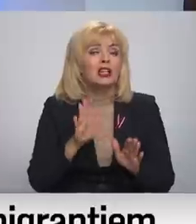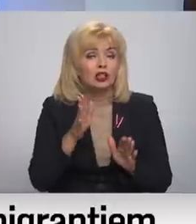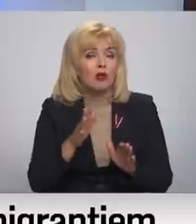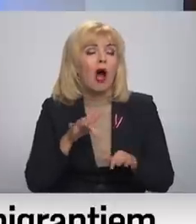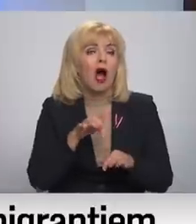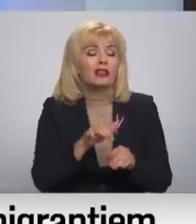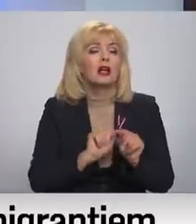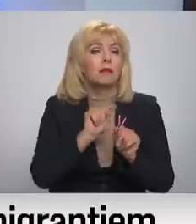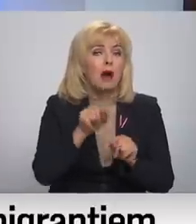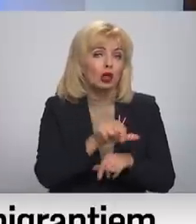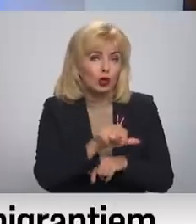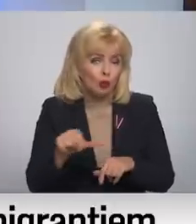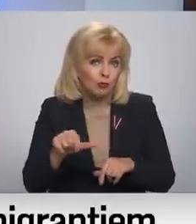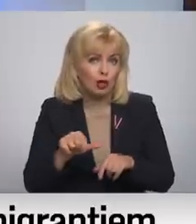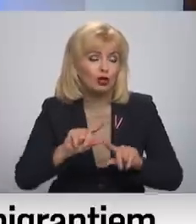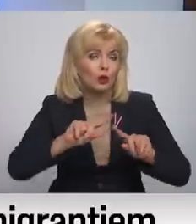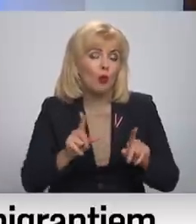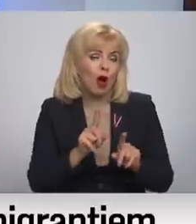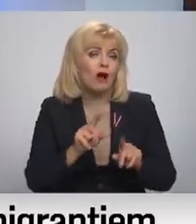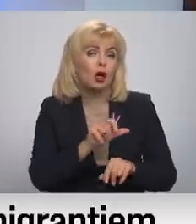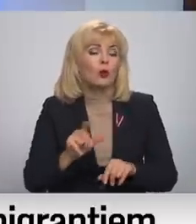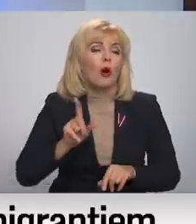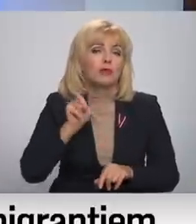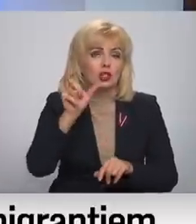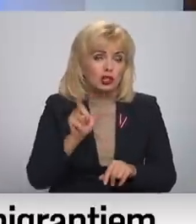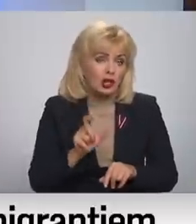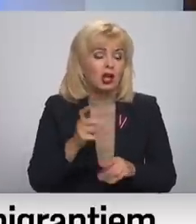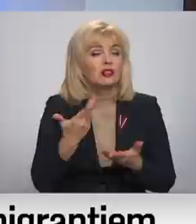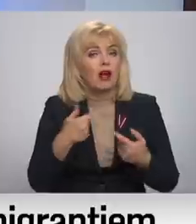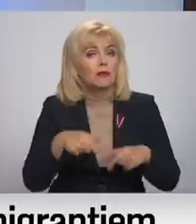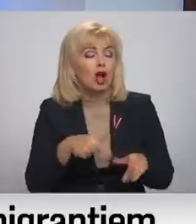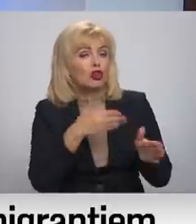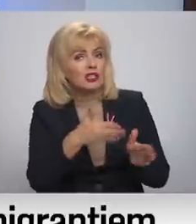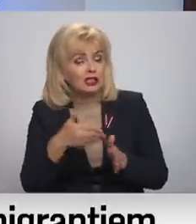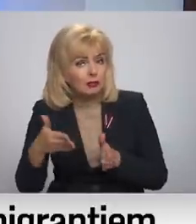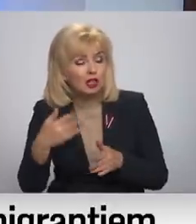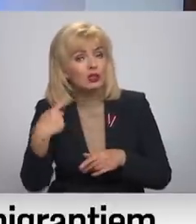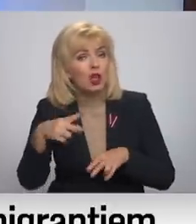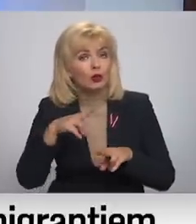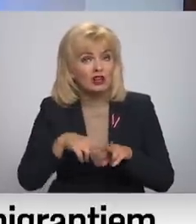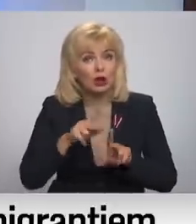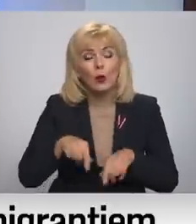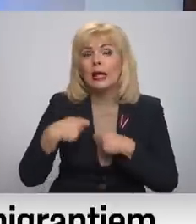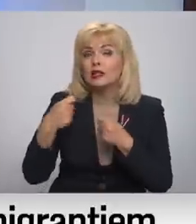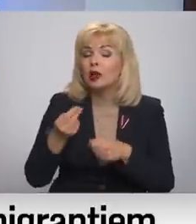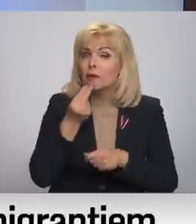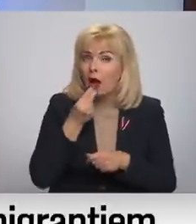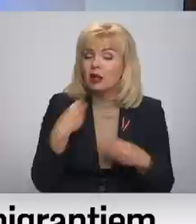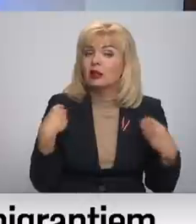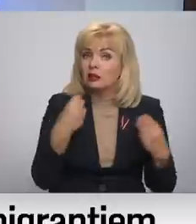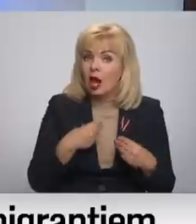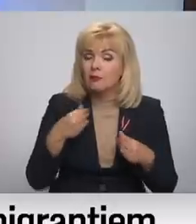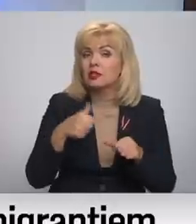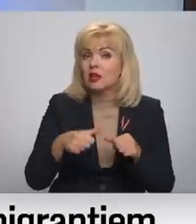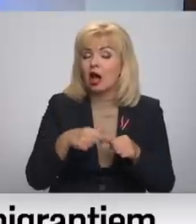pāri robežai, kurus notvērusi robežsardze vai kuri tagad atrodas slimnīcās un citviet. Mēs viņiem izsniedzam pārtiku, drēbes,